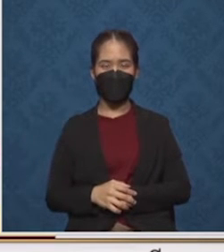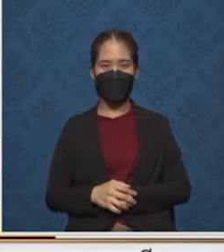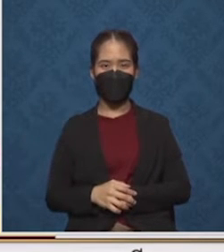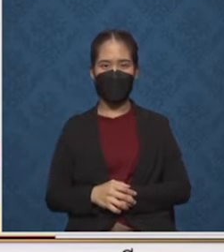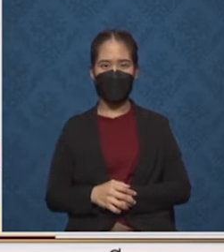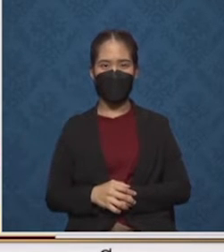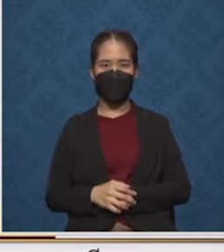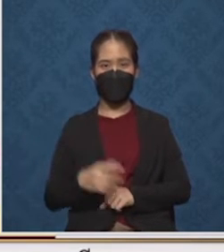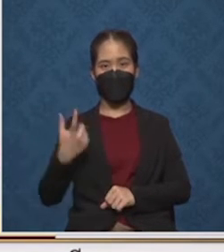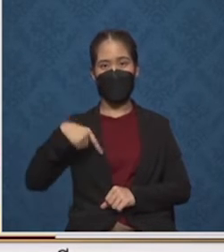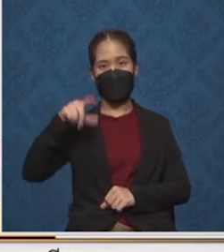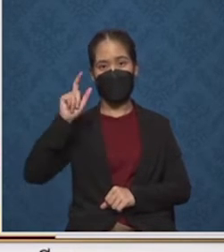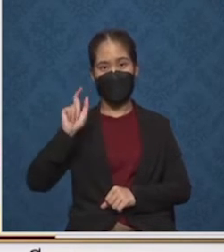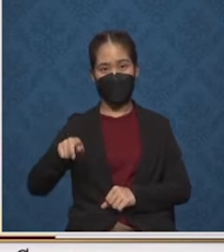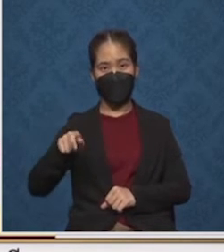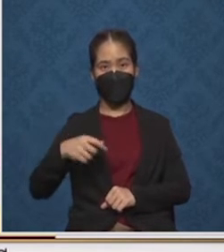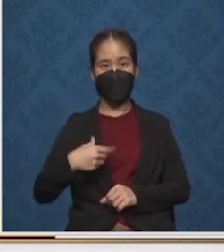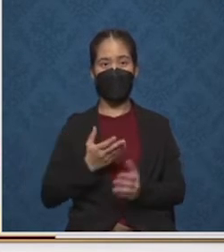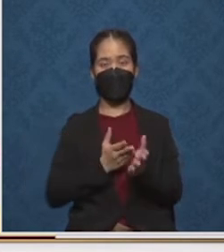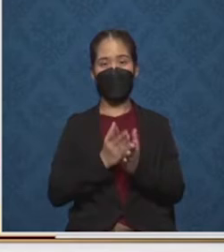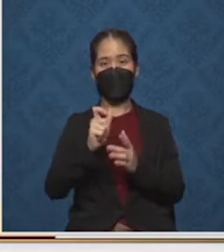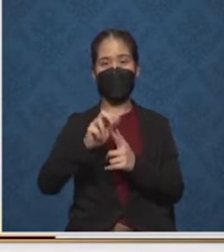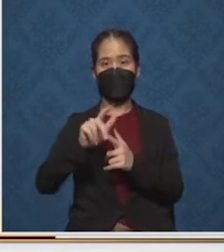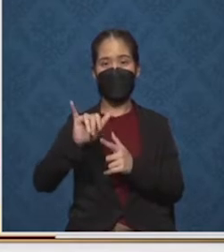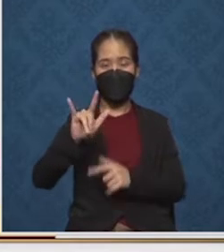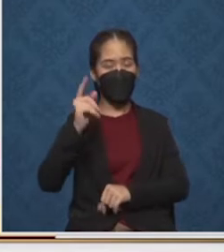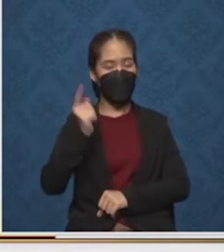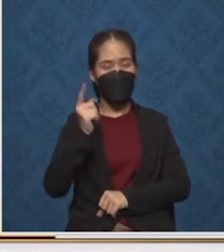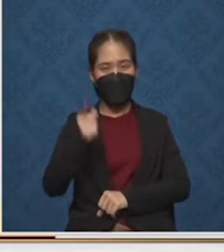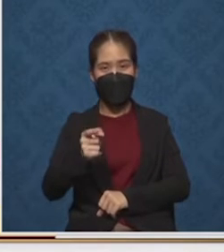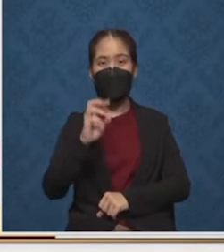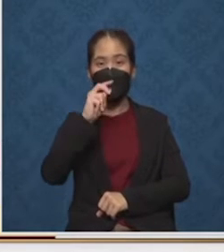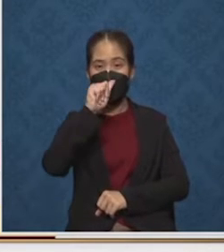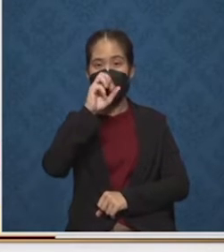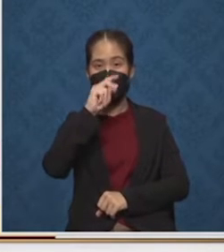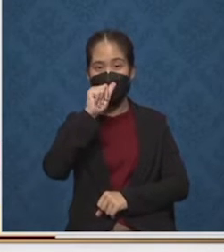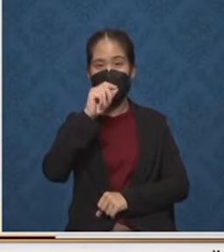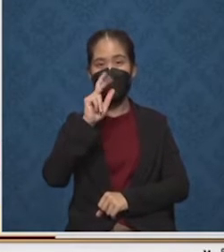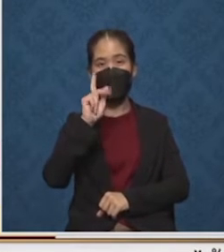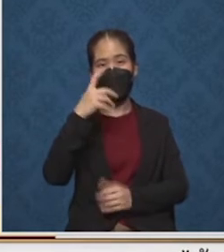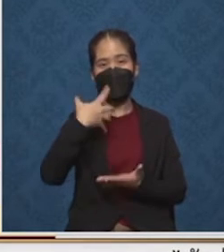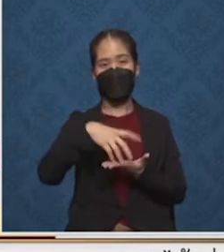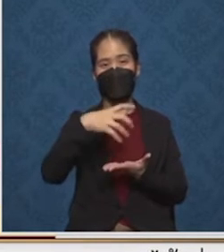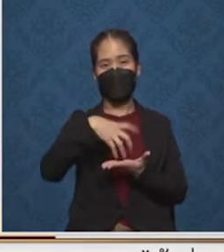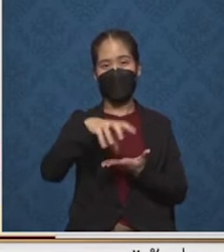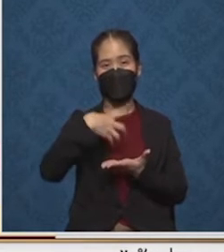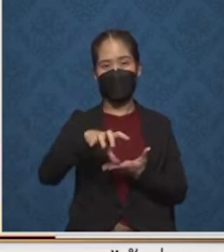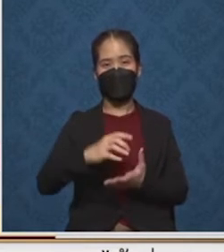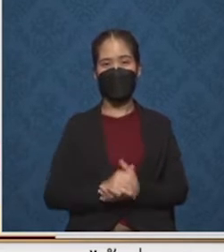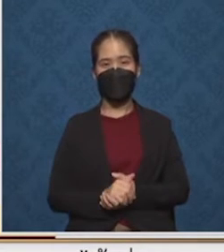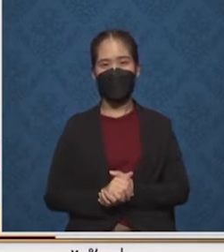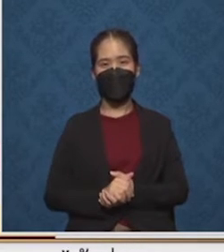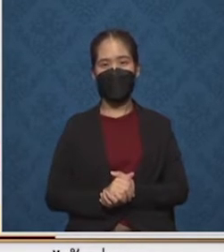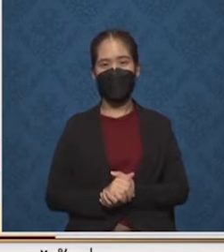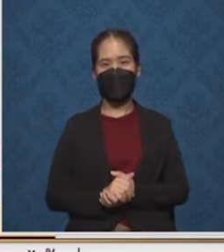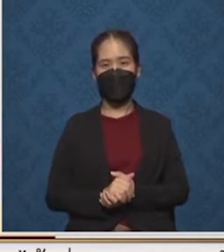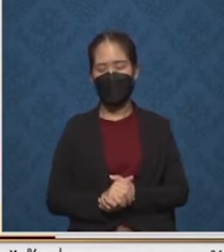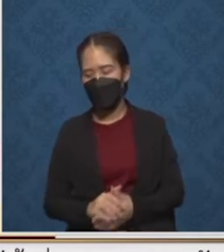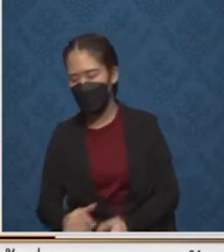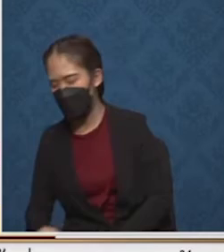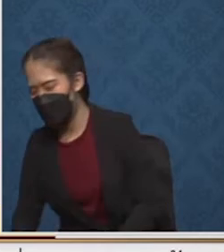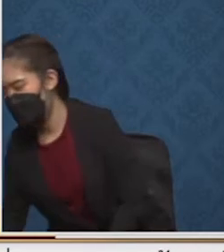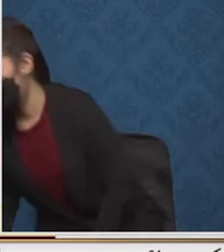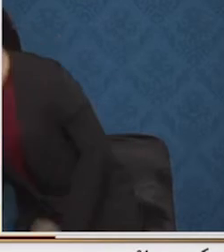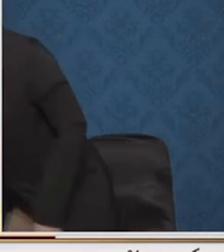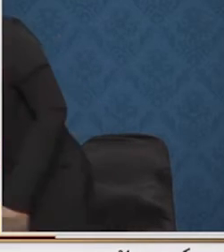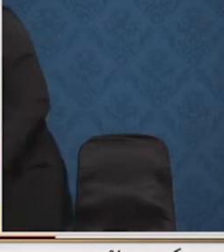ต่อศาลฎีกาแผนกคดีอาญาทางการเมืองแน่นอนครับท่านไปให้ข้อมูลในการไต่สวนเมื่อไรและที่สำคัญเข้าสู่